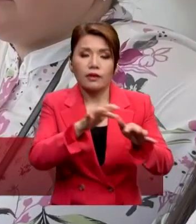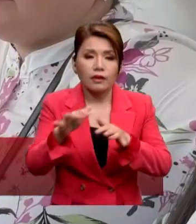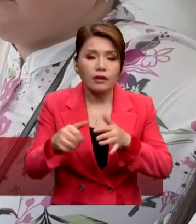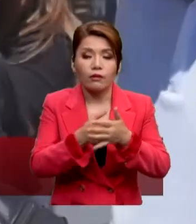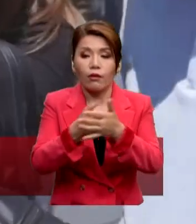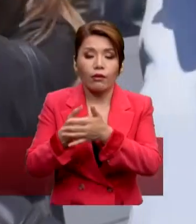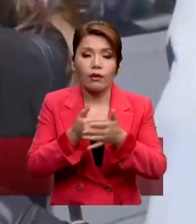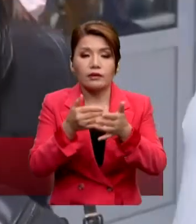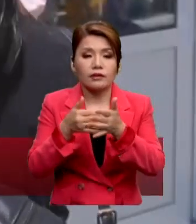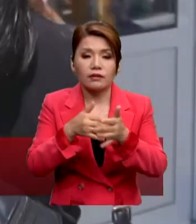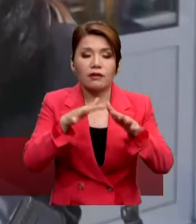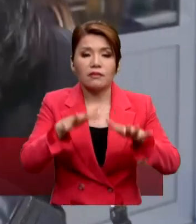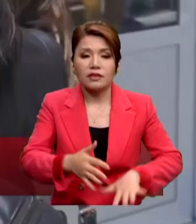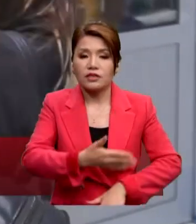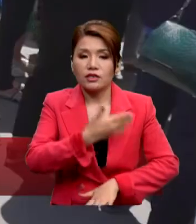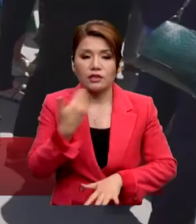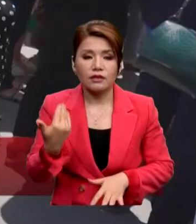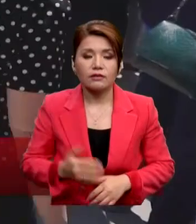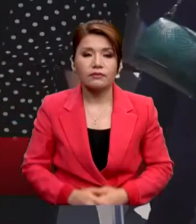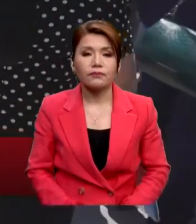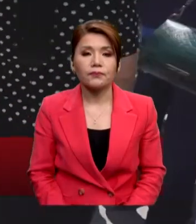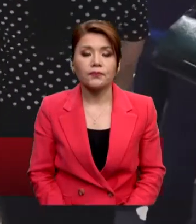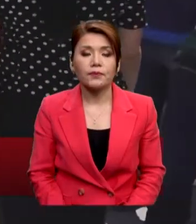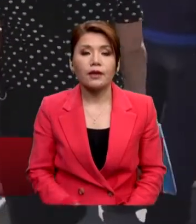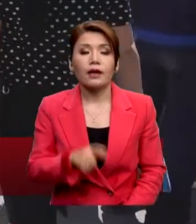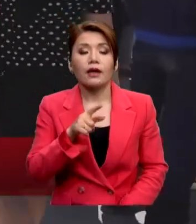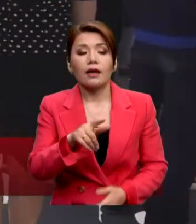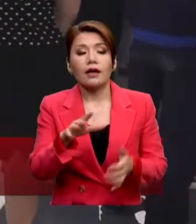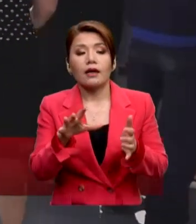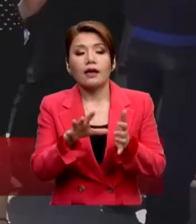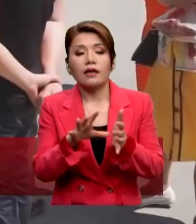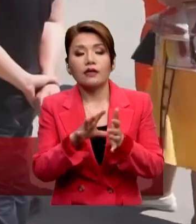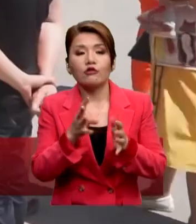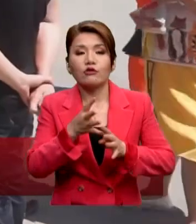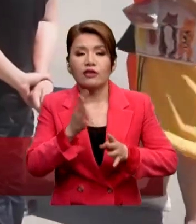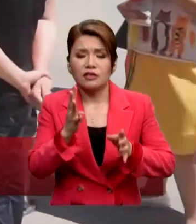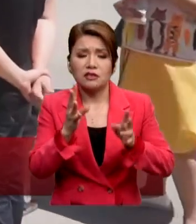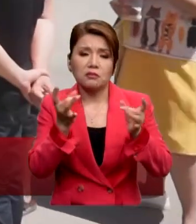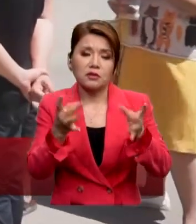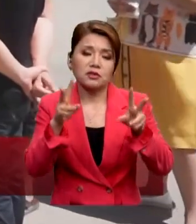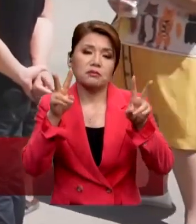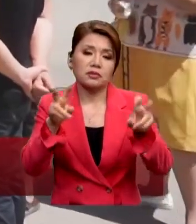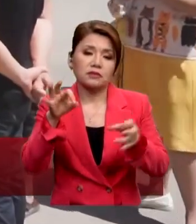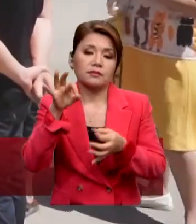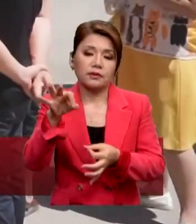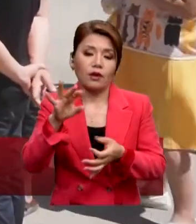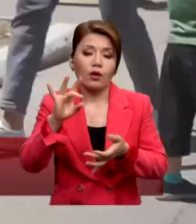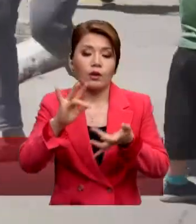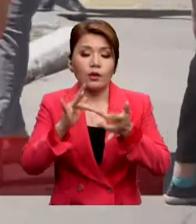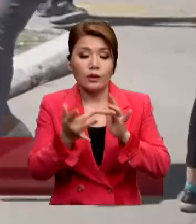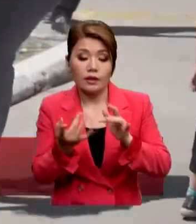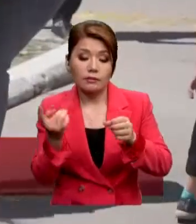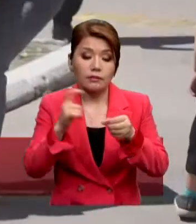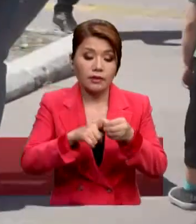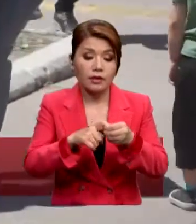Орын жоқ. Неге бәрін электронды қылмайды? Бұқара электронды кезек деген аты ғана дейді. Өйткені онлайн арқылы тіркеу жеңіл